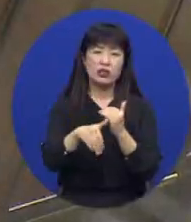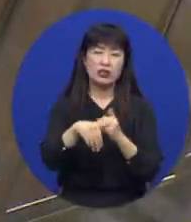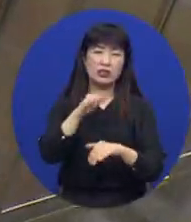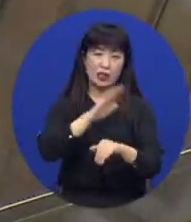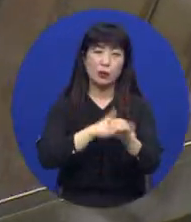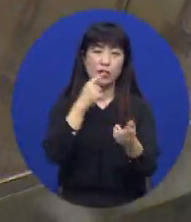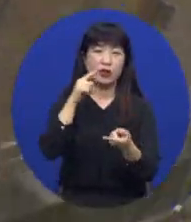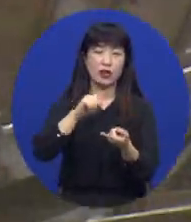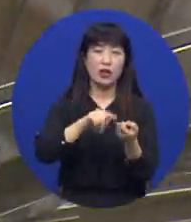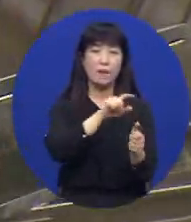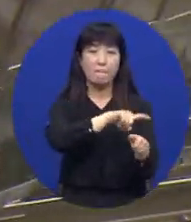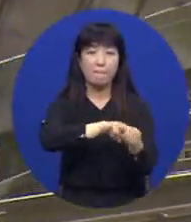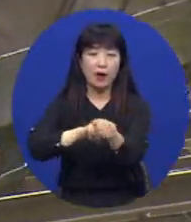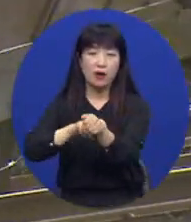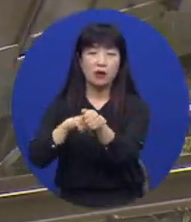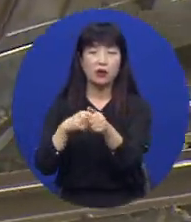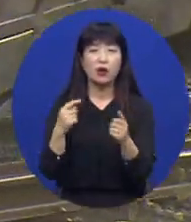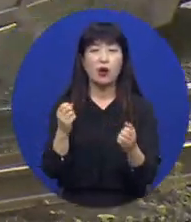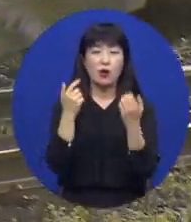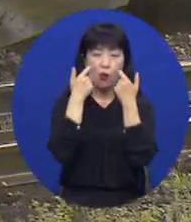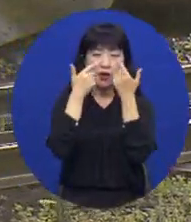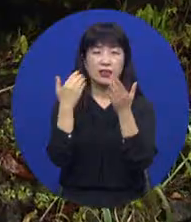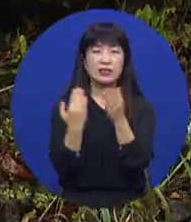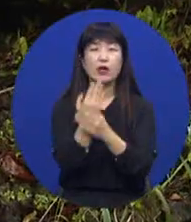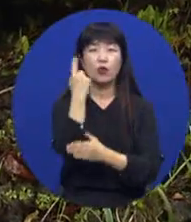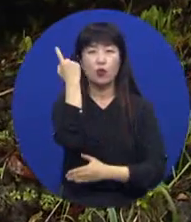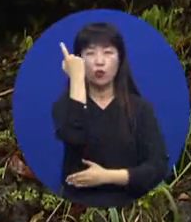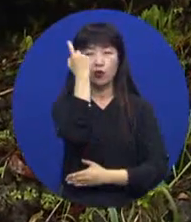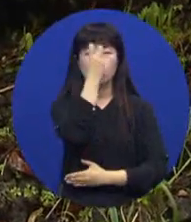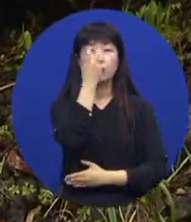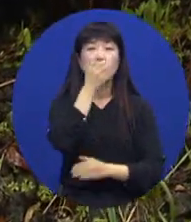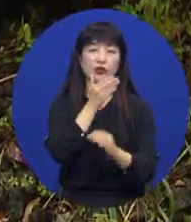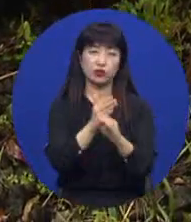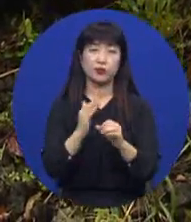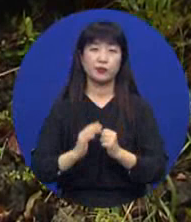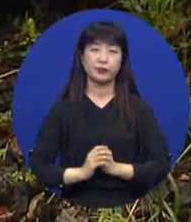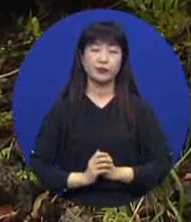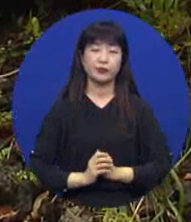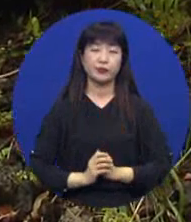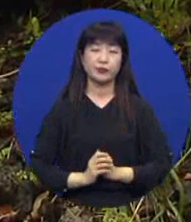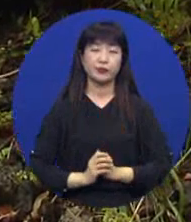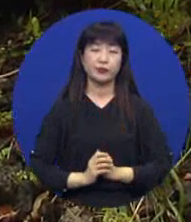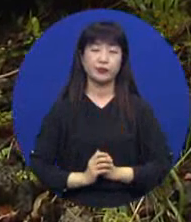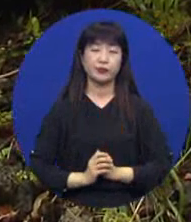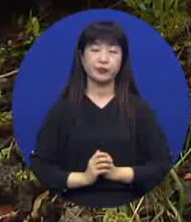혐의로 입건해 정확한 사고 경위를 조사할 방침입니다. MBC 뉴스 박성동입니다.